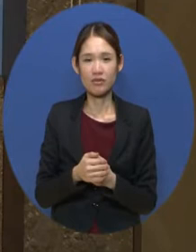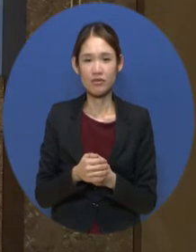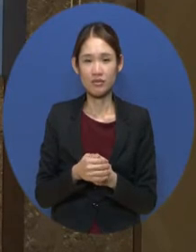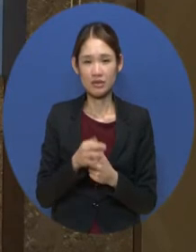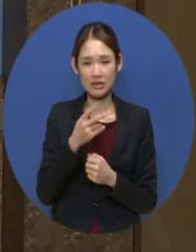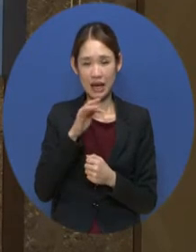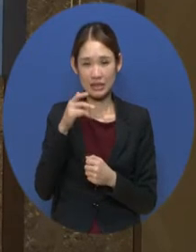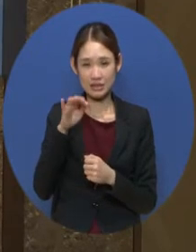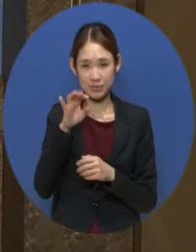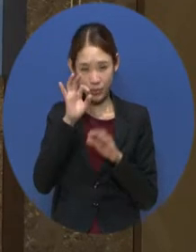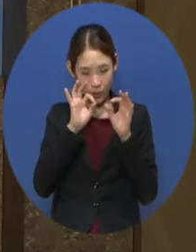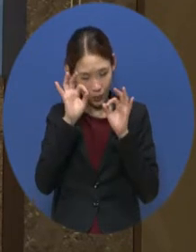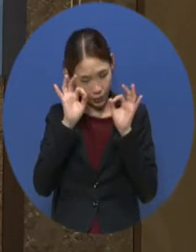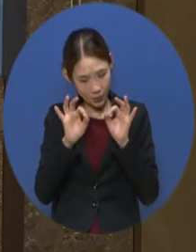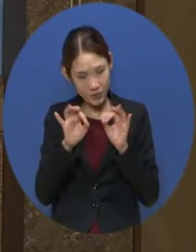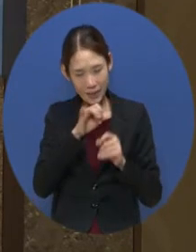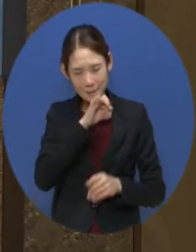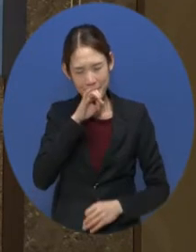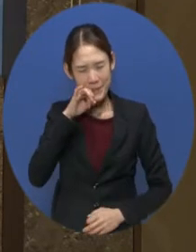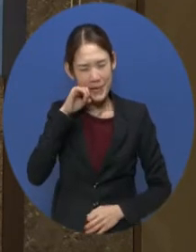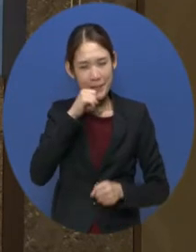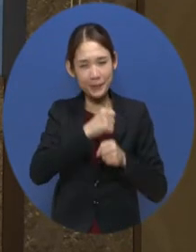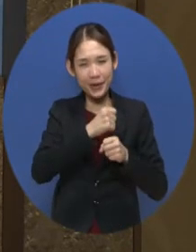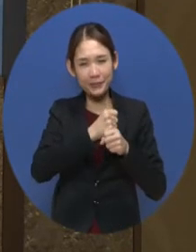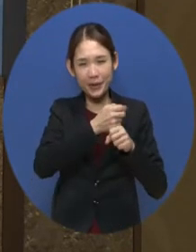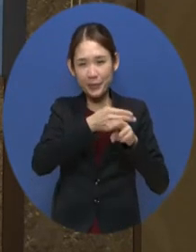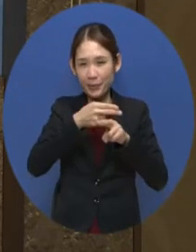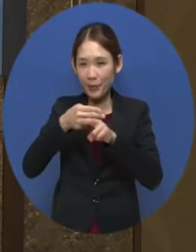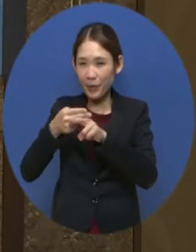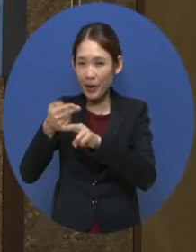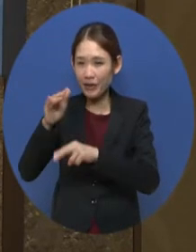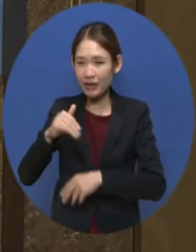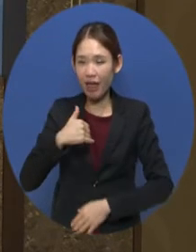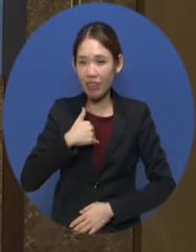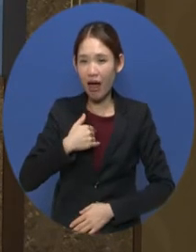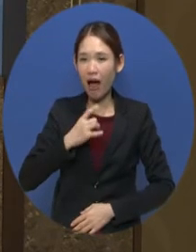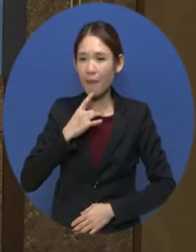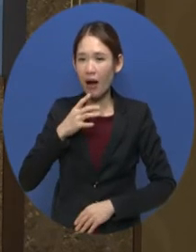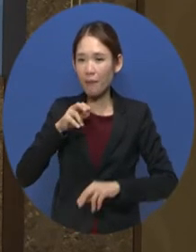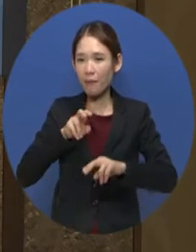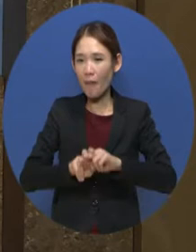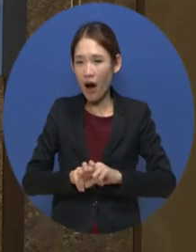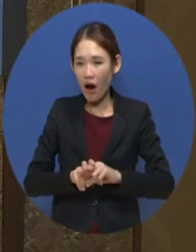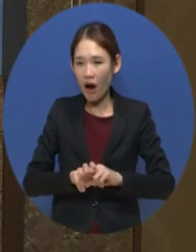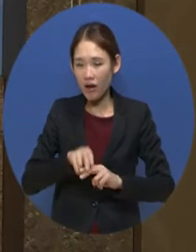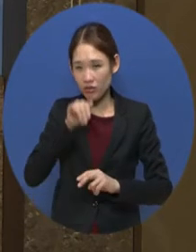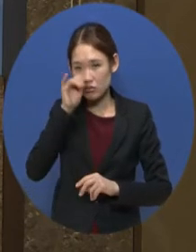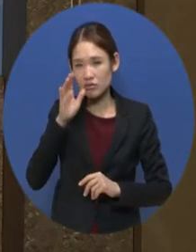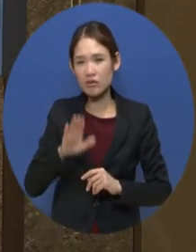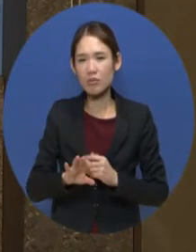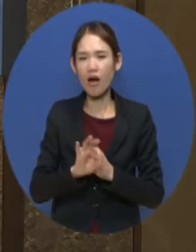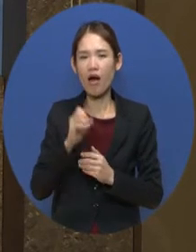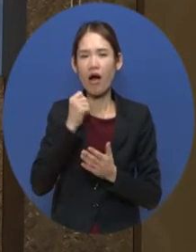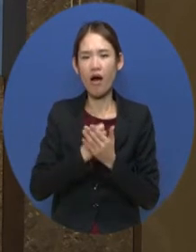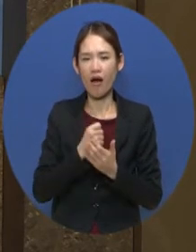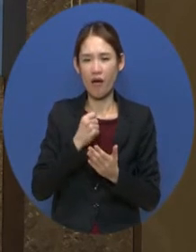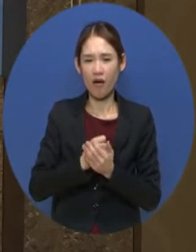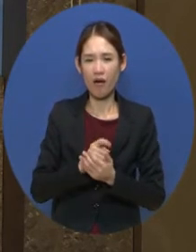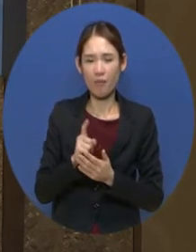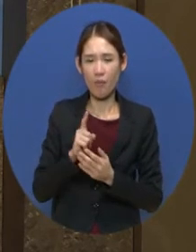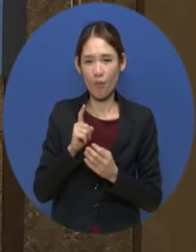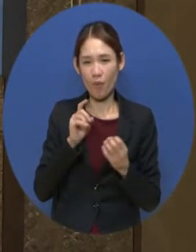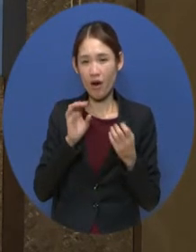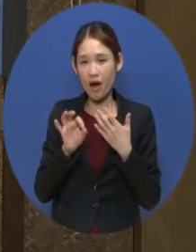레시피 봐가면서 네. 맛있게 만들어놨는데 밥상 앞에 나밖에 안 앉아있다면 얼마나 안타깝겠어요. 그렇죠. 이 얘기가 뭐냐면은